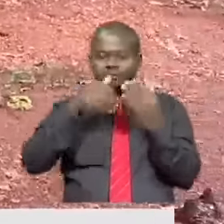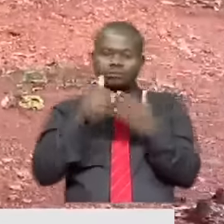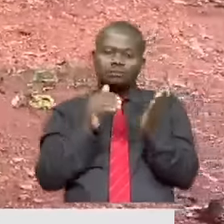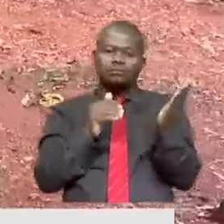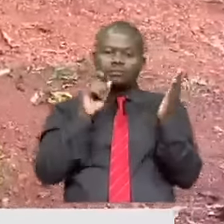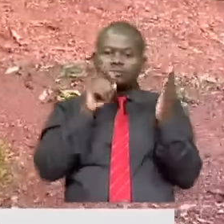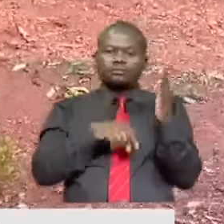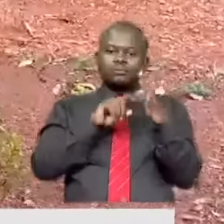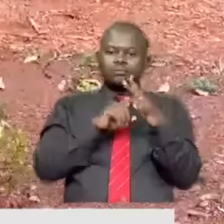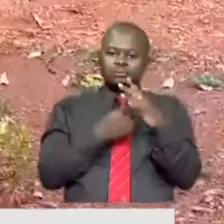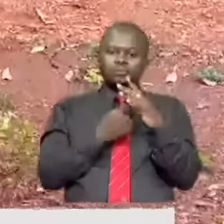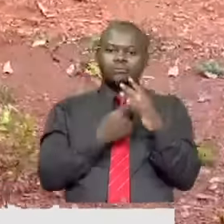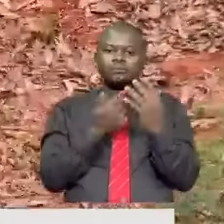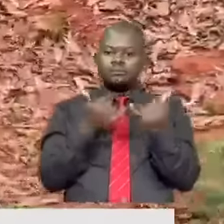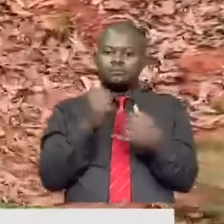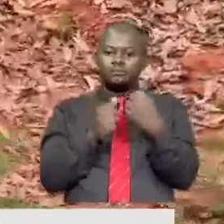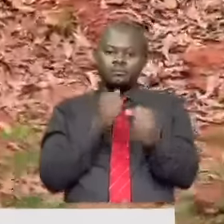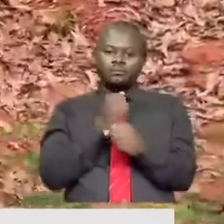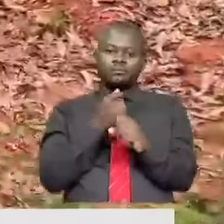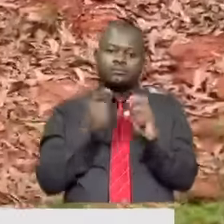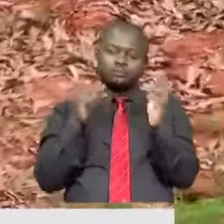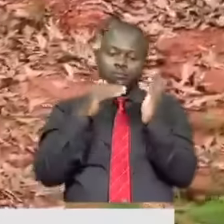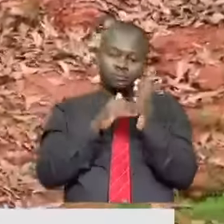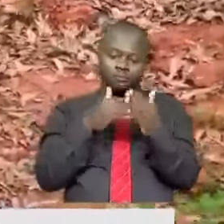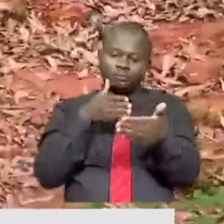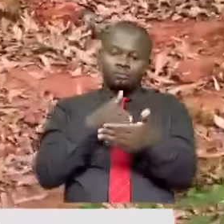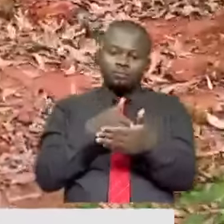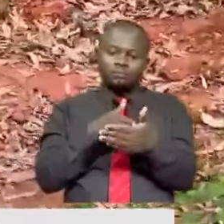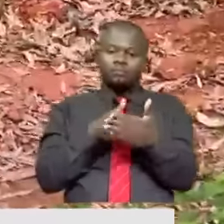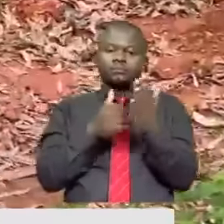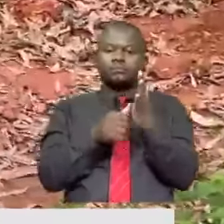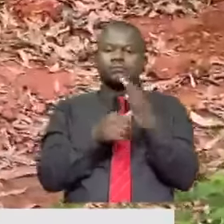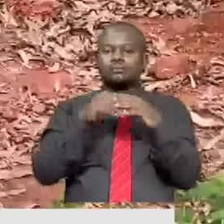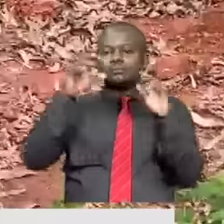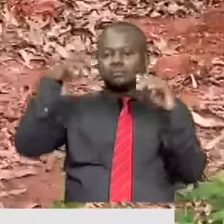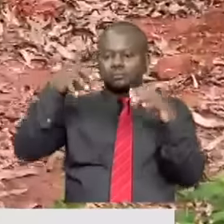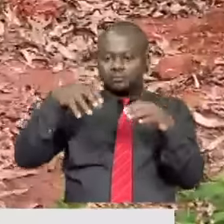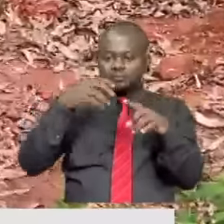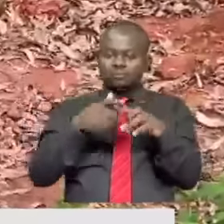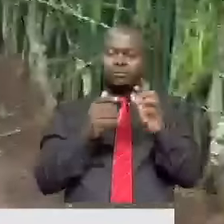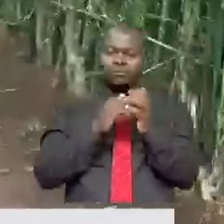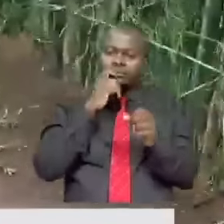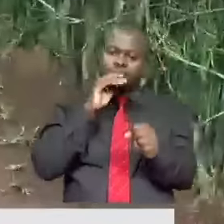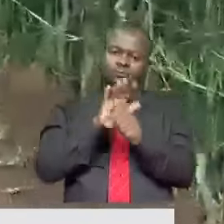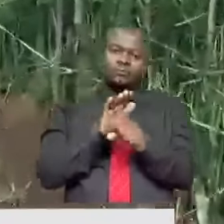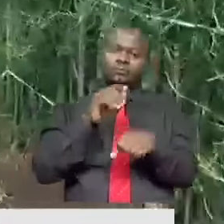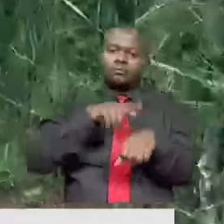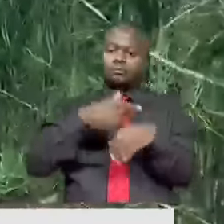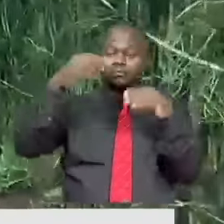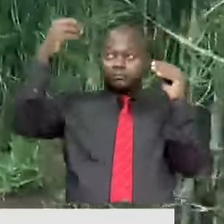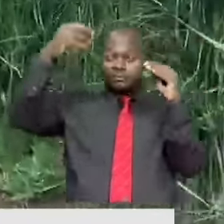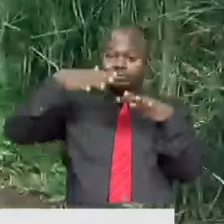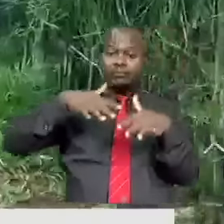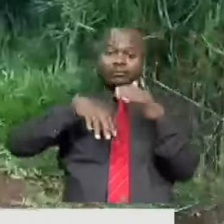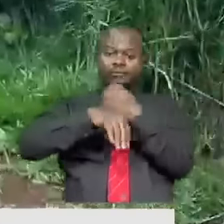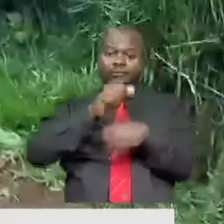kuba yaratangiye mu ntangiriro z'uyu mwaka cyakora ngo bakomwe mu nkokora n'ikibazo cy'imvura gusa yizeza ko muri iki gihe cy'impeshyi